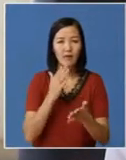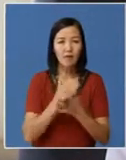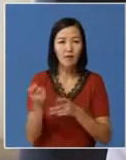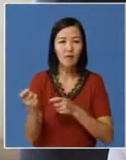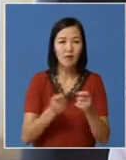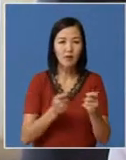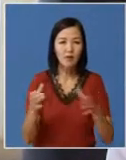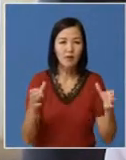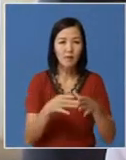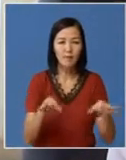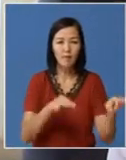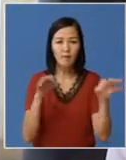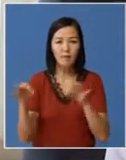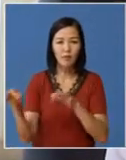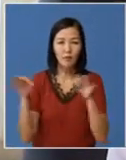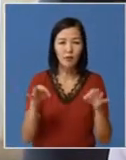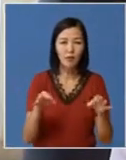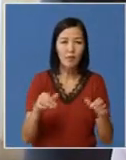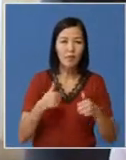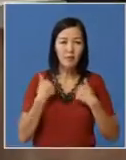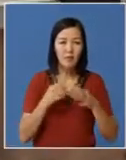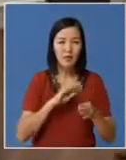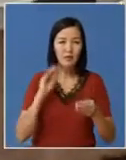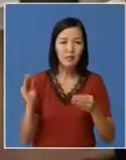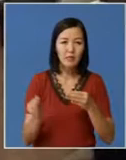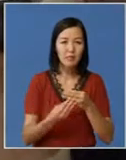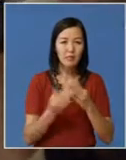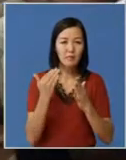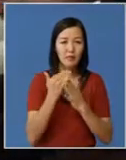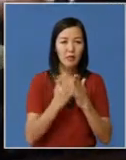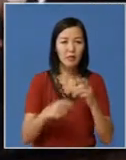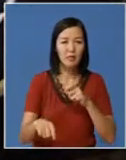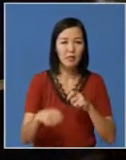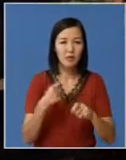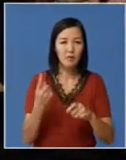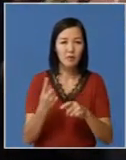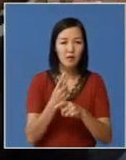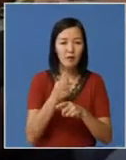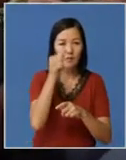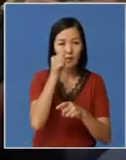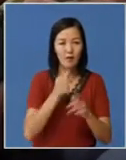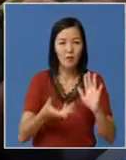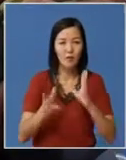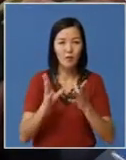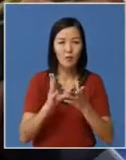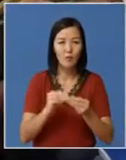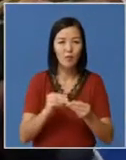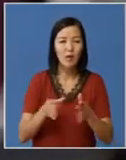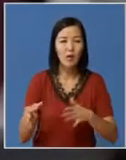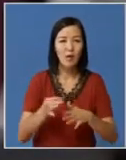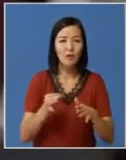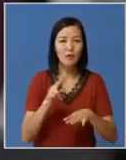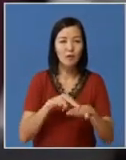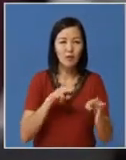руководители компаний-перевозчиков пытаются скрыть перечисленные нарушения. Итоги первого полугодия подвели в областной инспекции транспортного